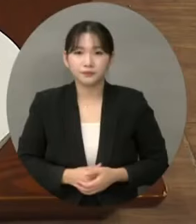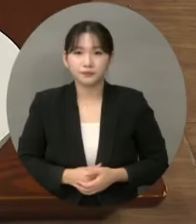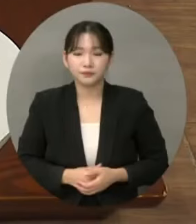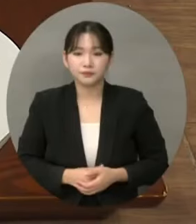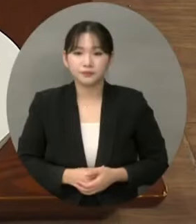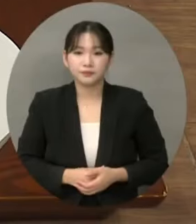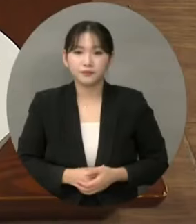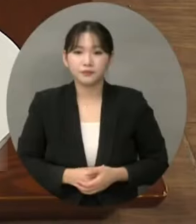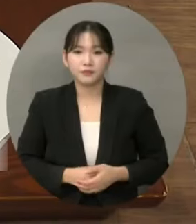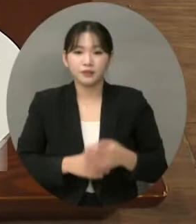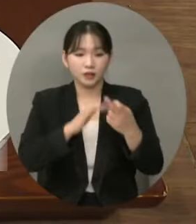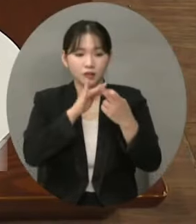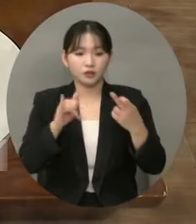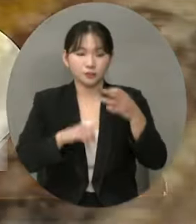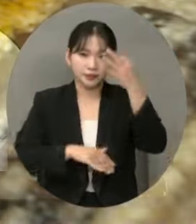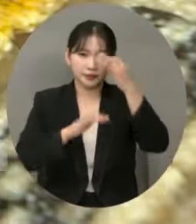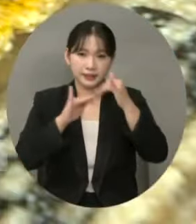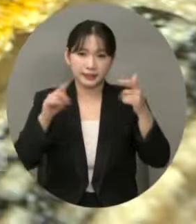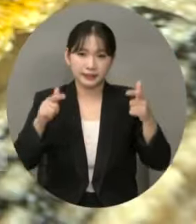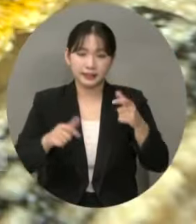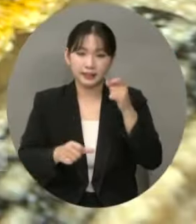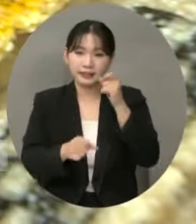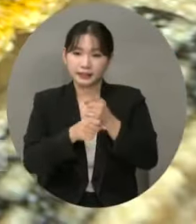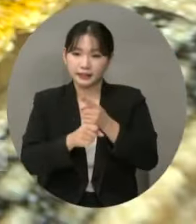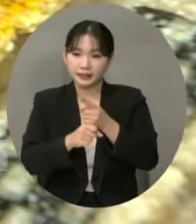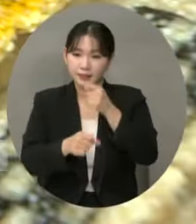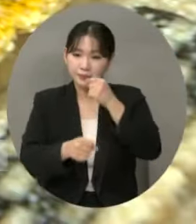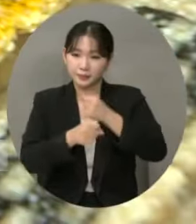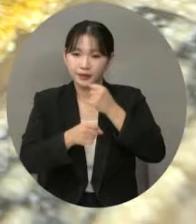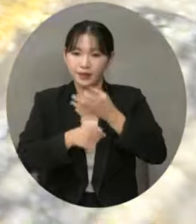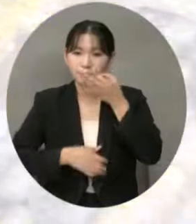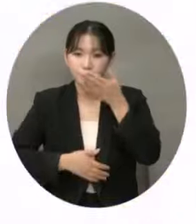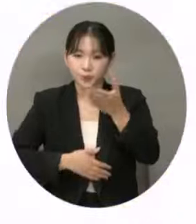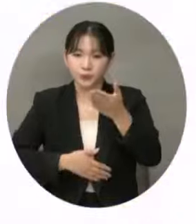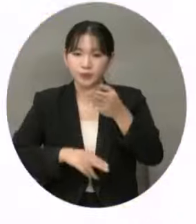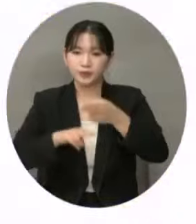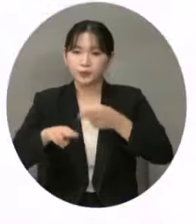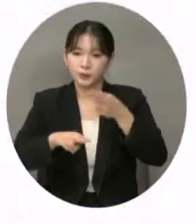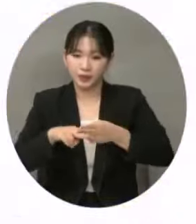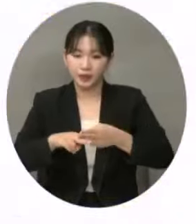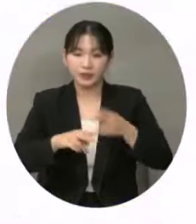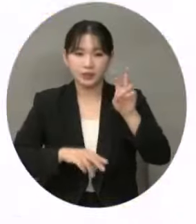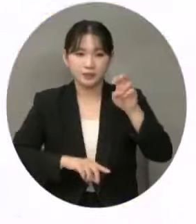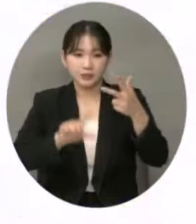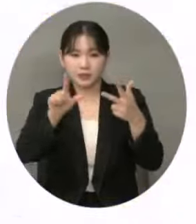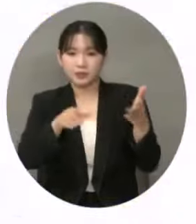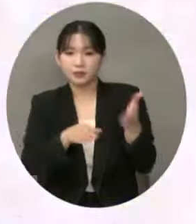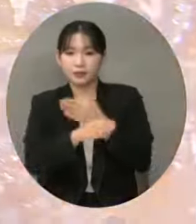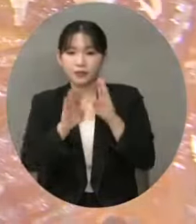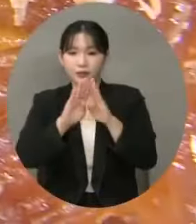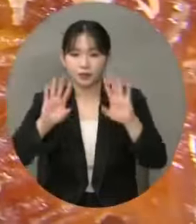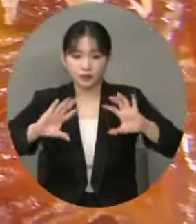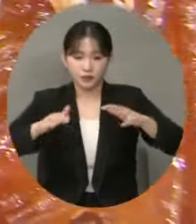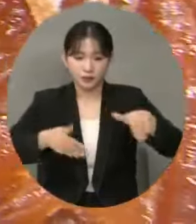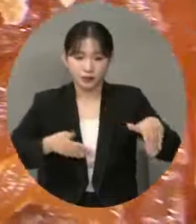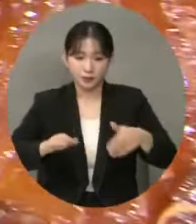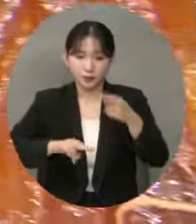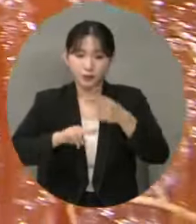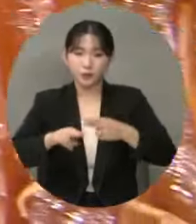노력해야죠. 12명의 명인들이 지역 특색을 담아 전하는 남도 음식 작품들은 오는 27일부터 열리는